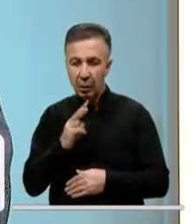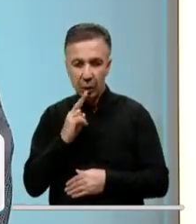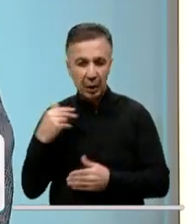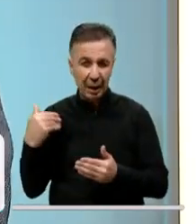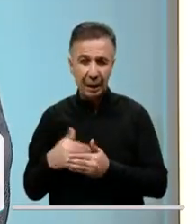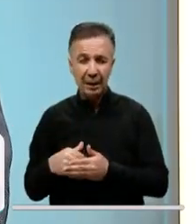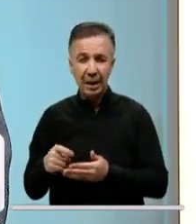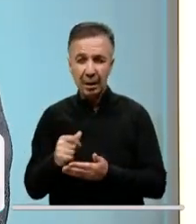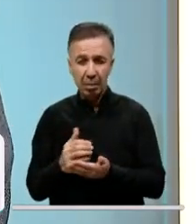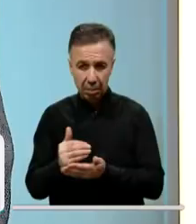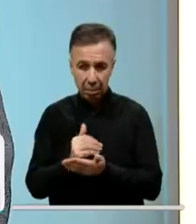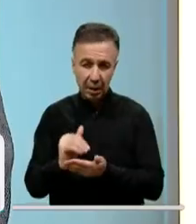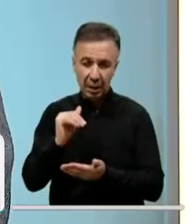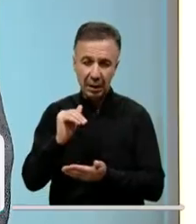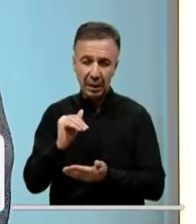artırdıkları